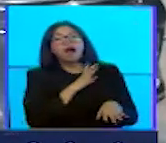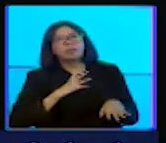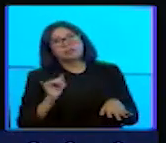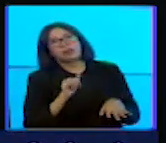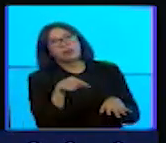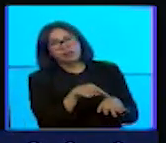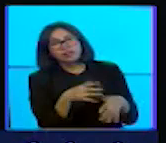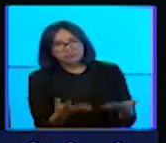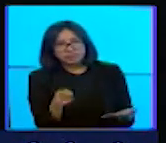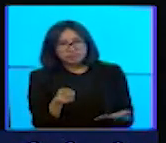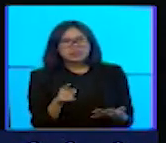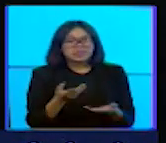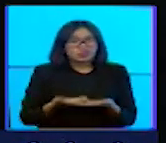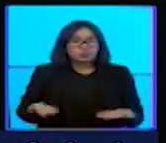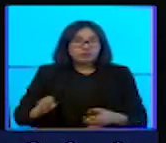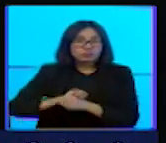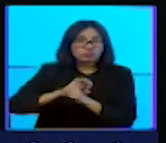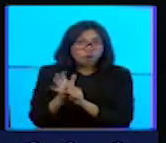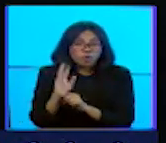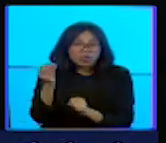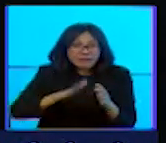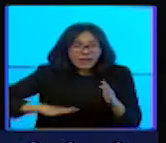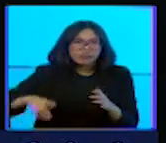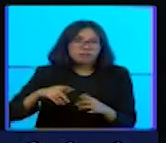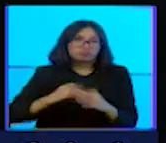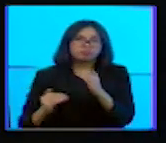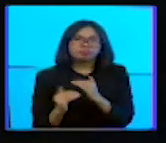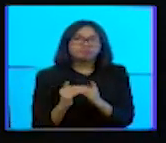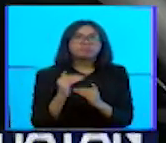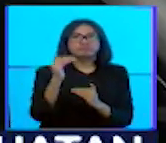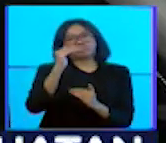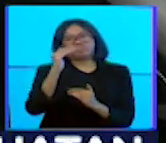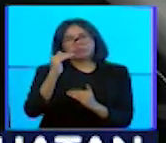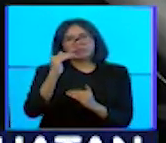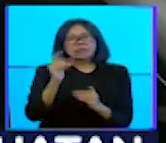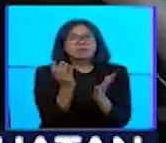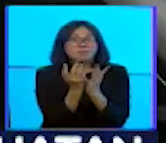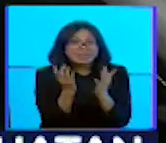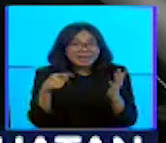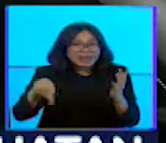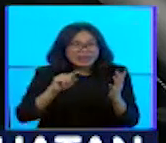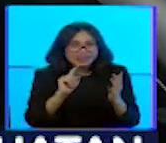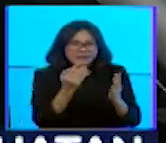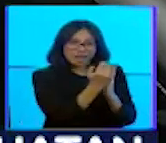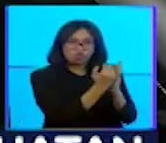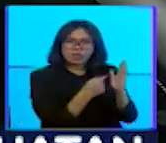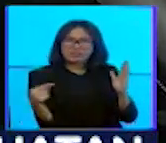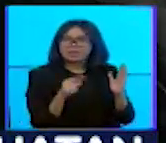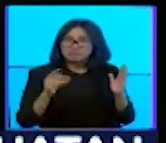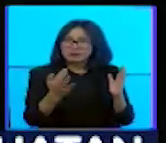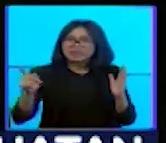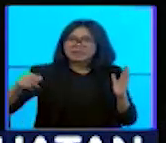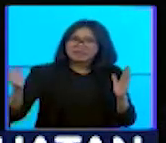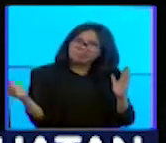Angka kasus COVID-19 kembali melonjak drastis pada sepekan terakhir, terutama di Jakarta. Masyarakat diimbau untuk tetap mematuhi protokol kesehatan